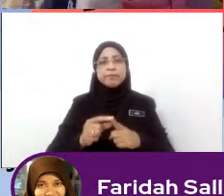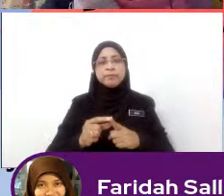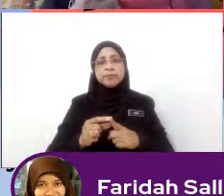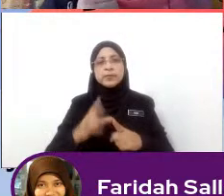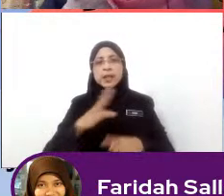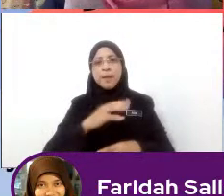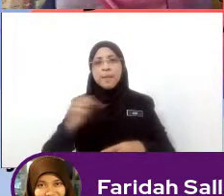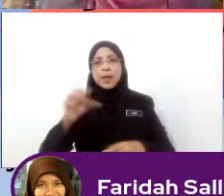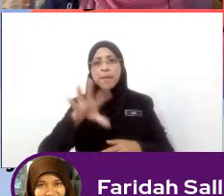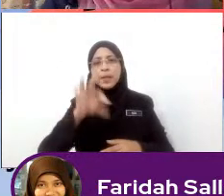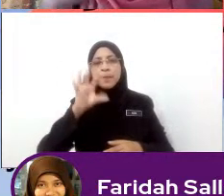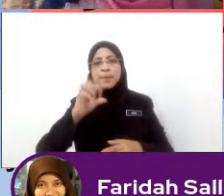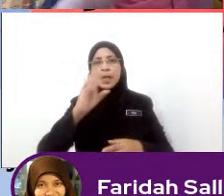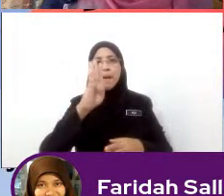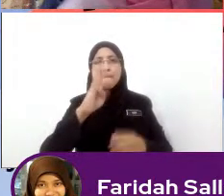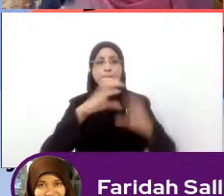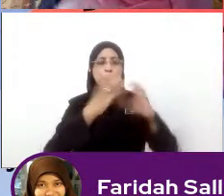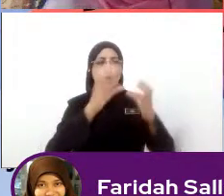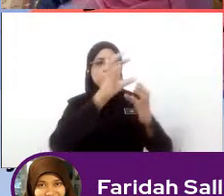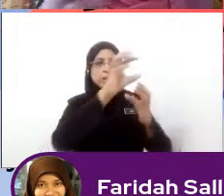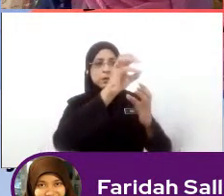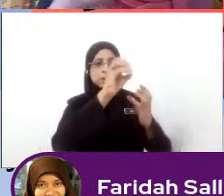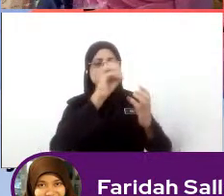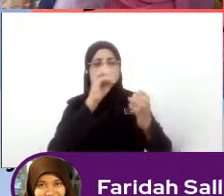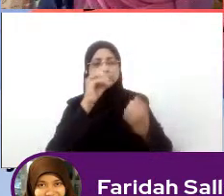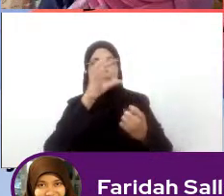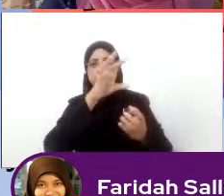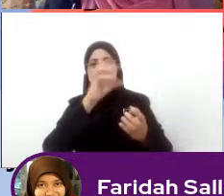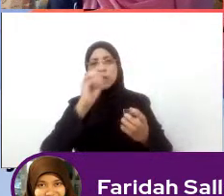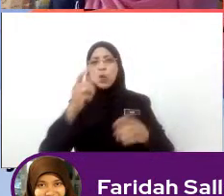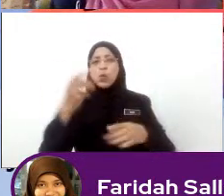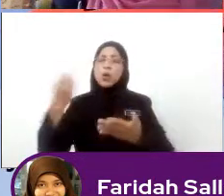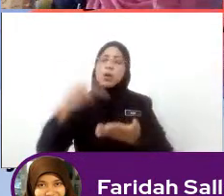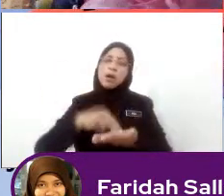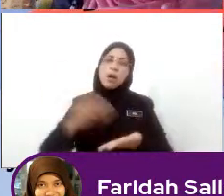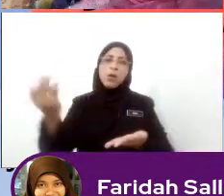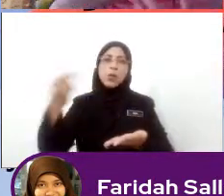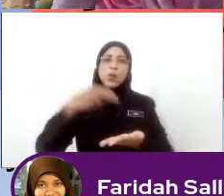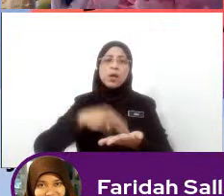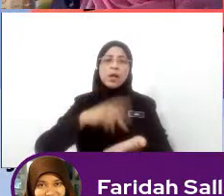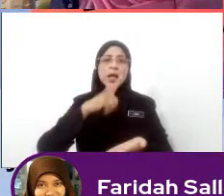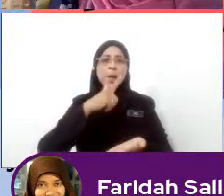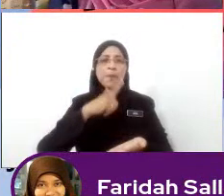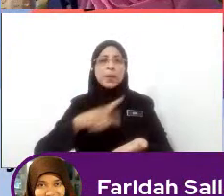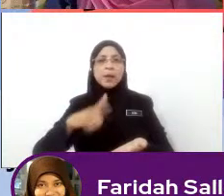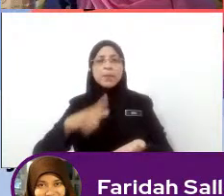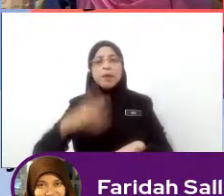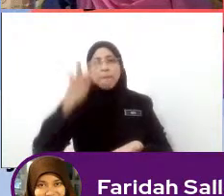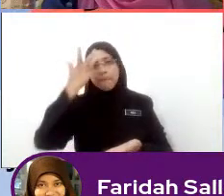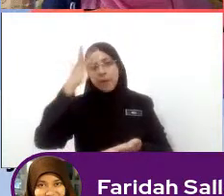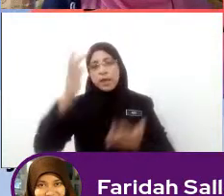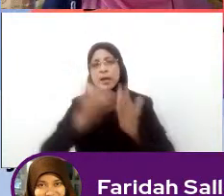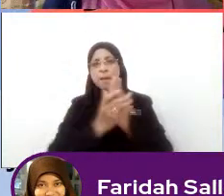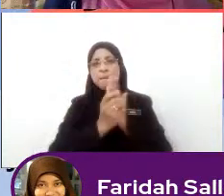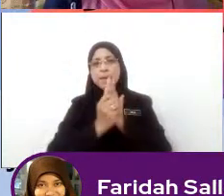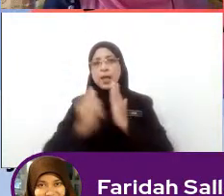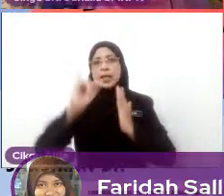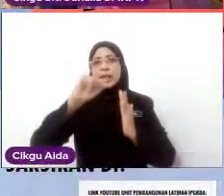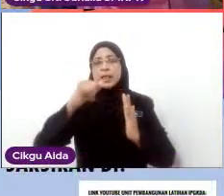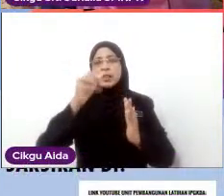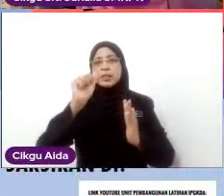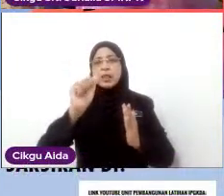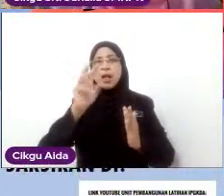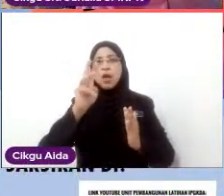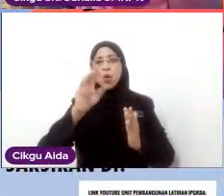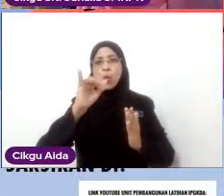duk pilih-pilih bola, raba, fikir perkataan berulang-ulang tu, pengulangan tu pun sambil-sambil tu dia dah mahir dah jawi.